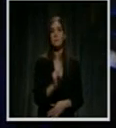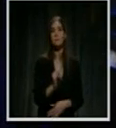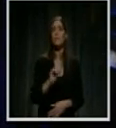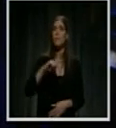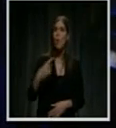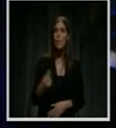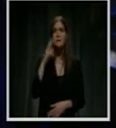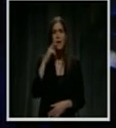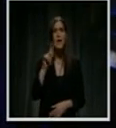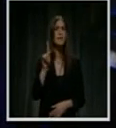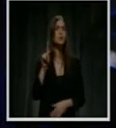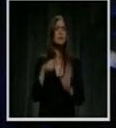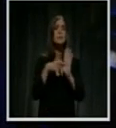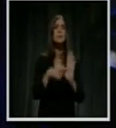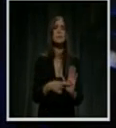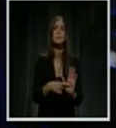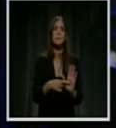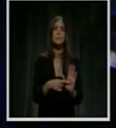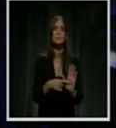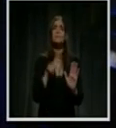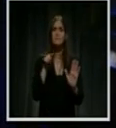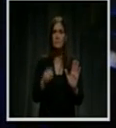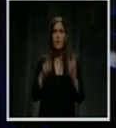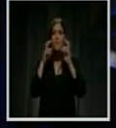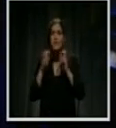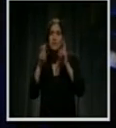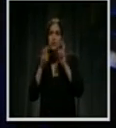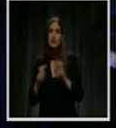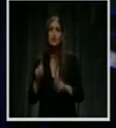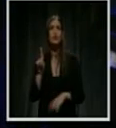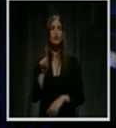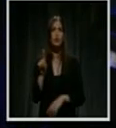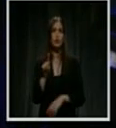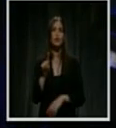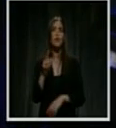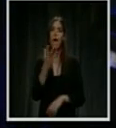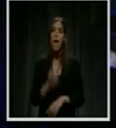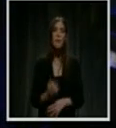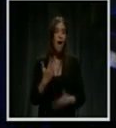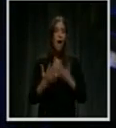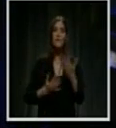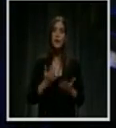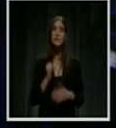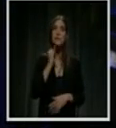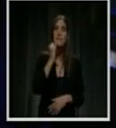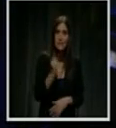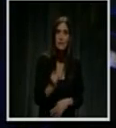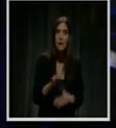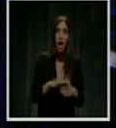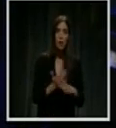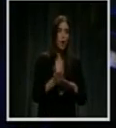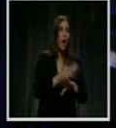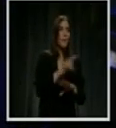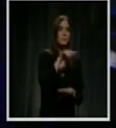ntbagħat dakinhar l-oppu il-foto op illi ġiet imfittxija dakinhar waslet biex kellha l-konsegwenzi tant korroħ aħna konna ċari mill-ewwel.